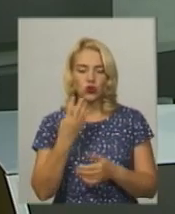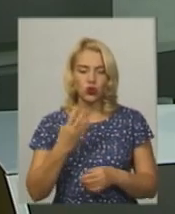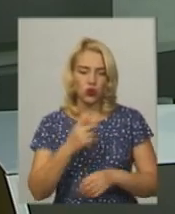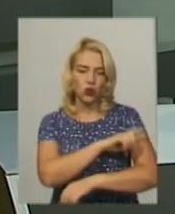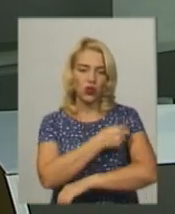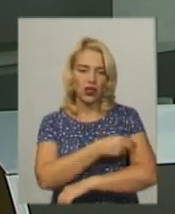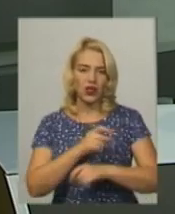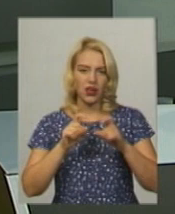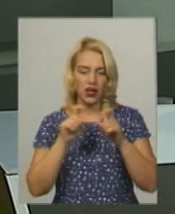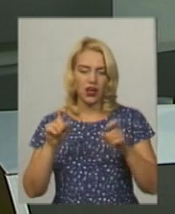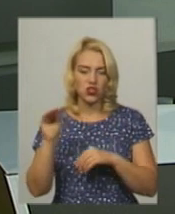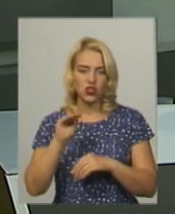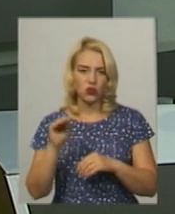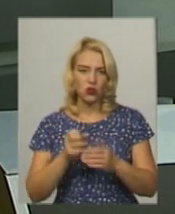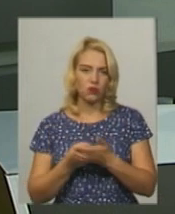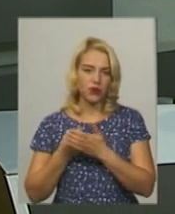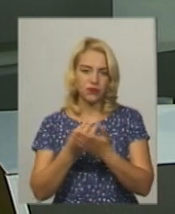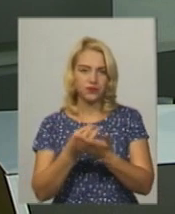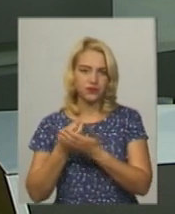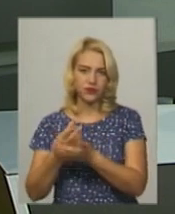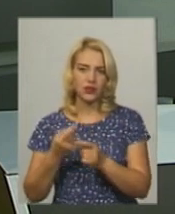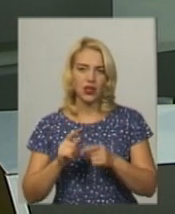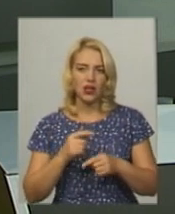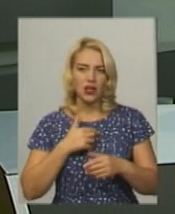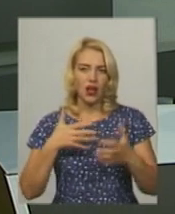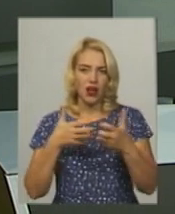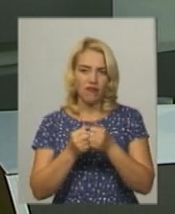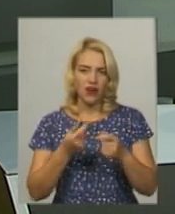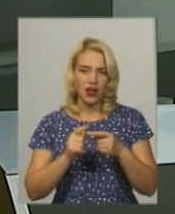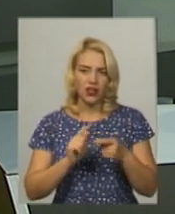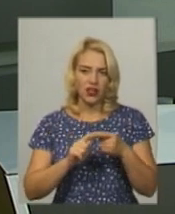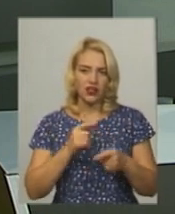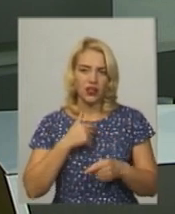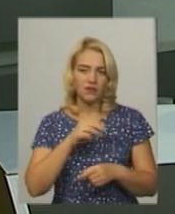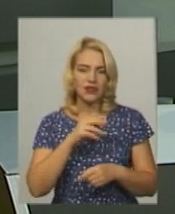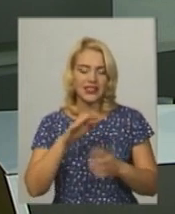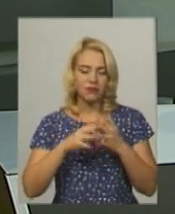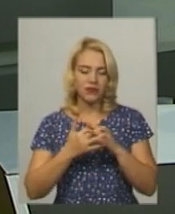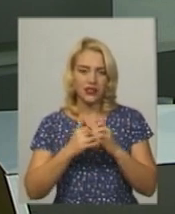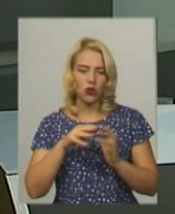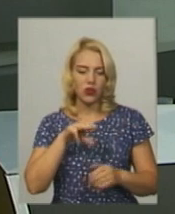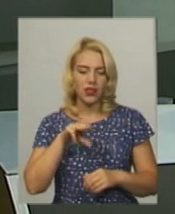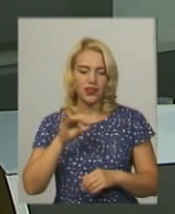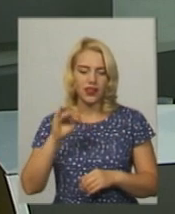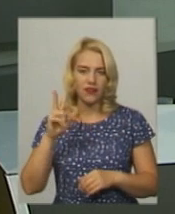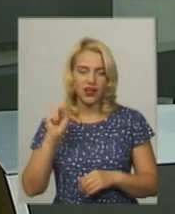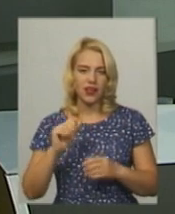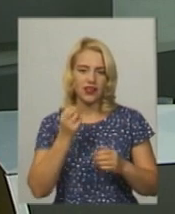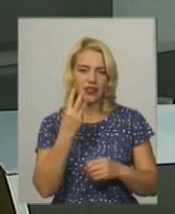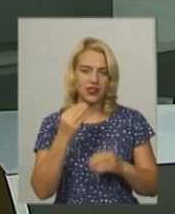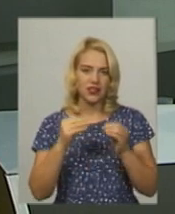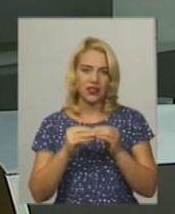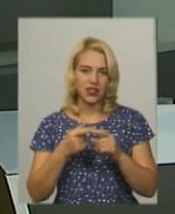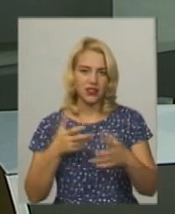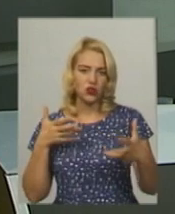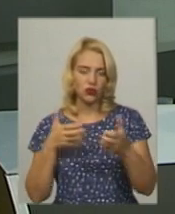Житомира доправили поранених внаслідок аварії, яка сталася поблизу села Тетерівка Житомирського району сьогодні о 13:10. Зіштовхнулися